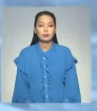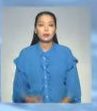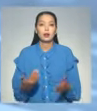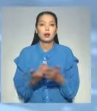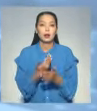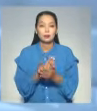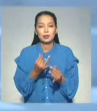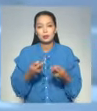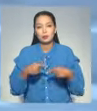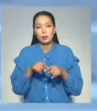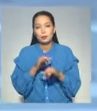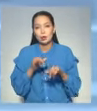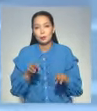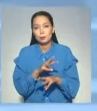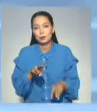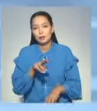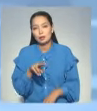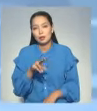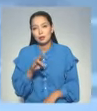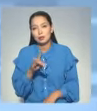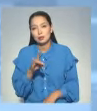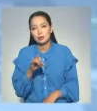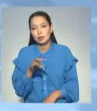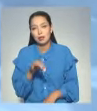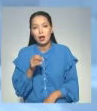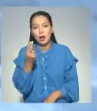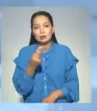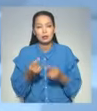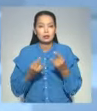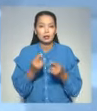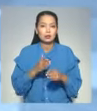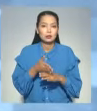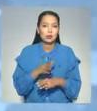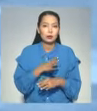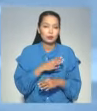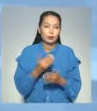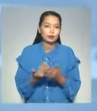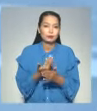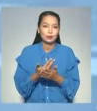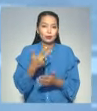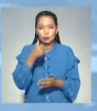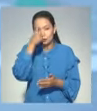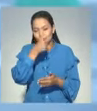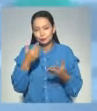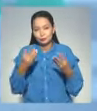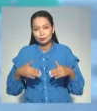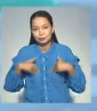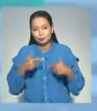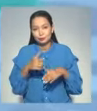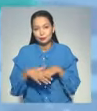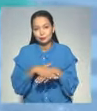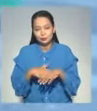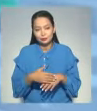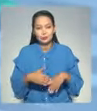Ақпарат және қоғамдық даму министрі Дархан Қыдырәлі Астана телеарнасына келді. Ұжымды арнаның 30 жылдығымен құттықтап, ақ